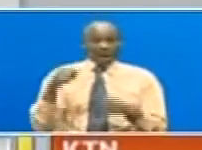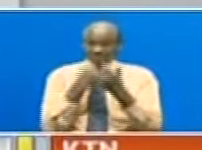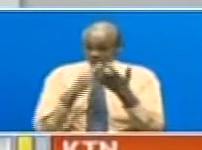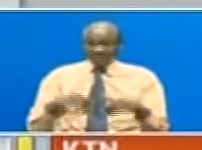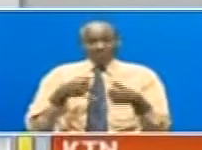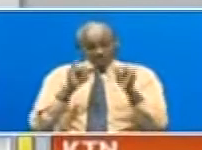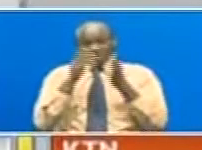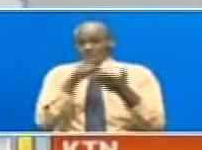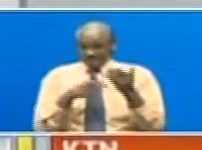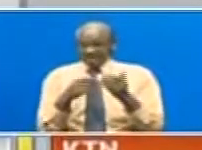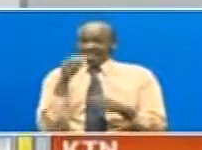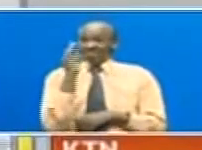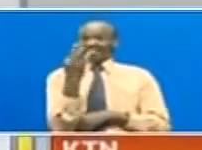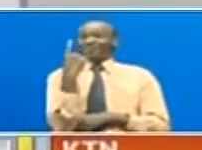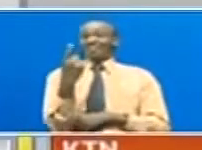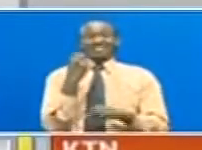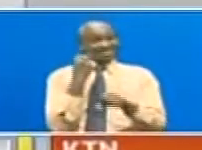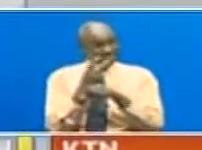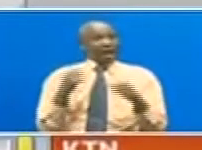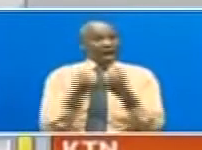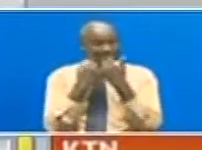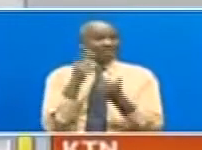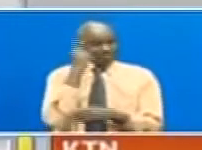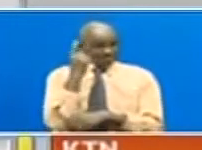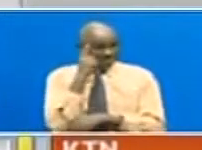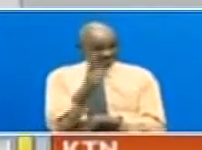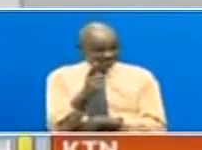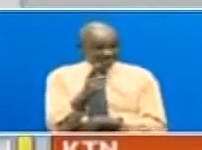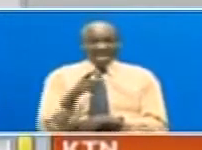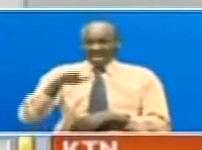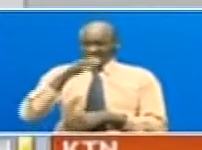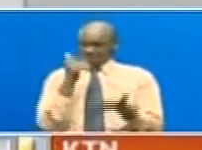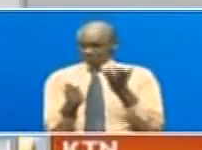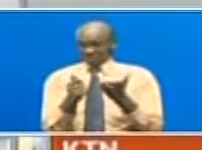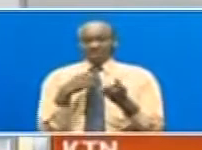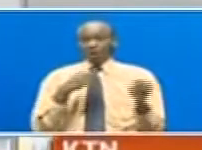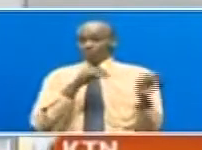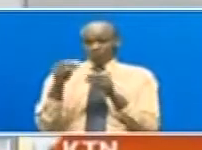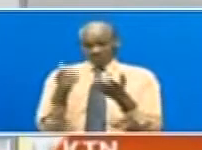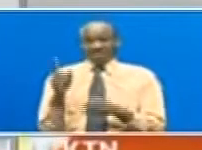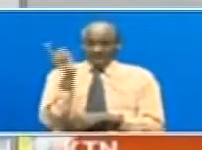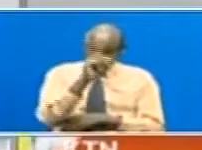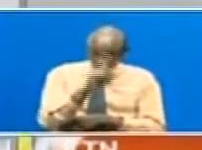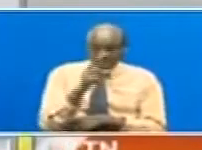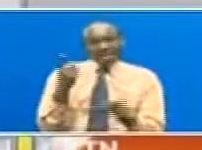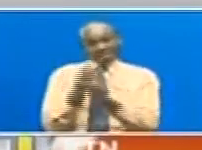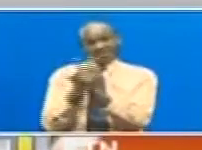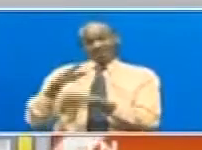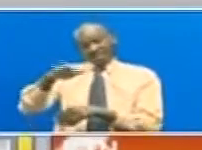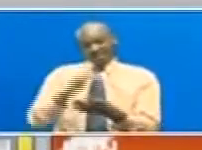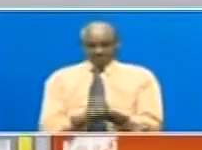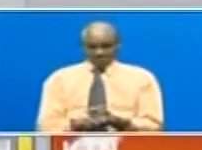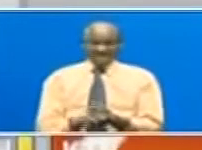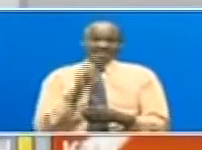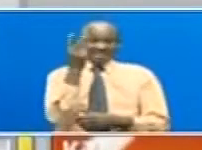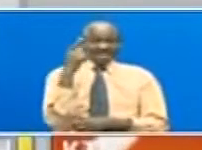tarehe 31 mwezi Disemba mwaka uliopita. Maeneo yaliyohamia mfumo wa dijitali ni Nairobi na viunga vyake. Awamu